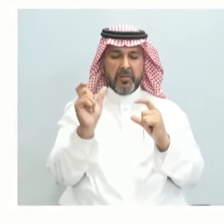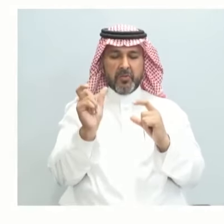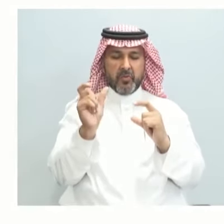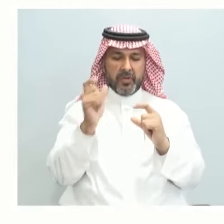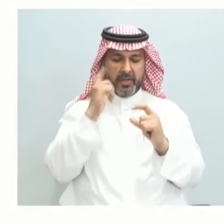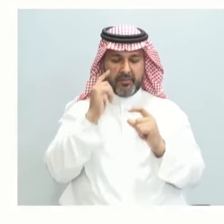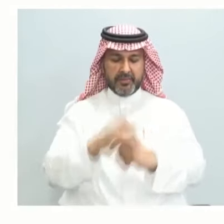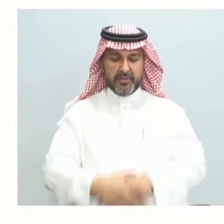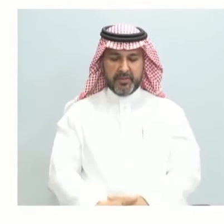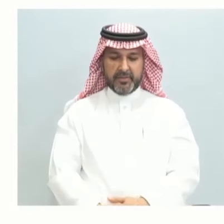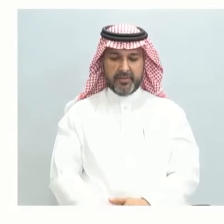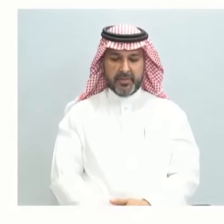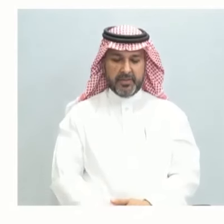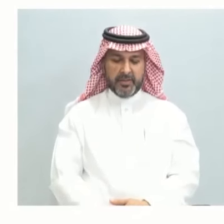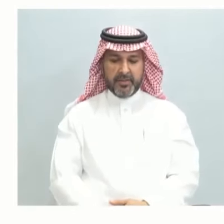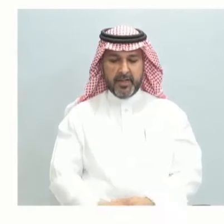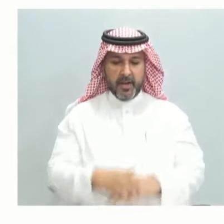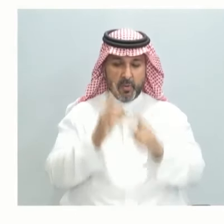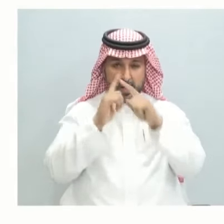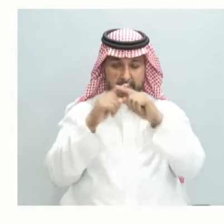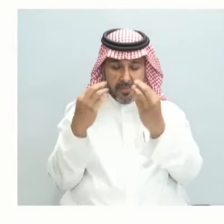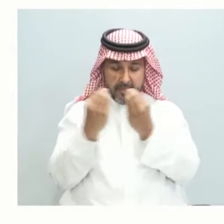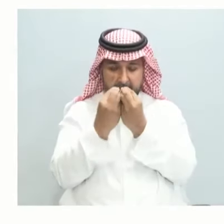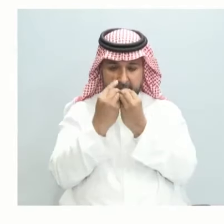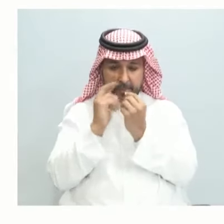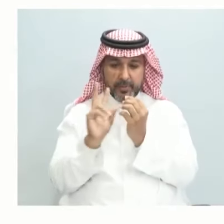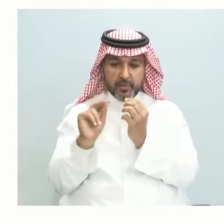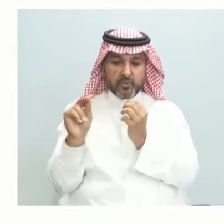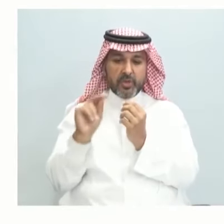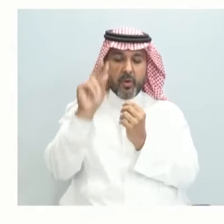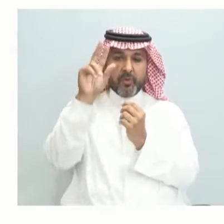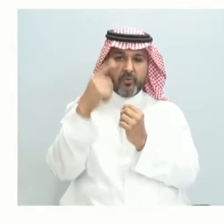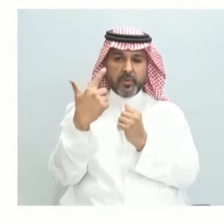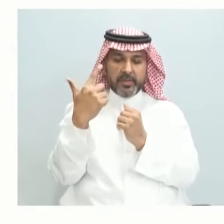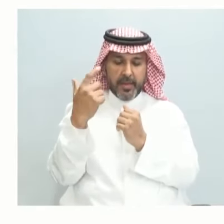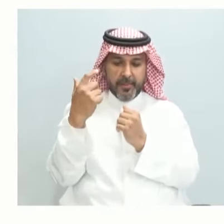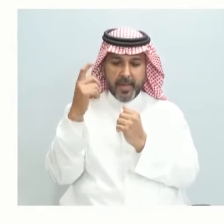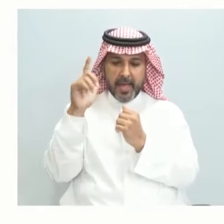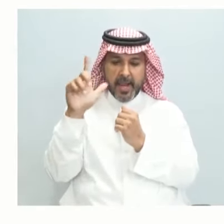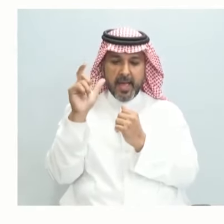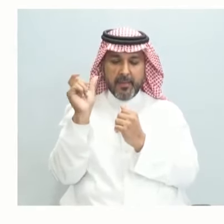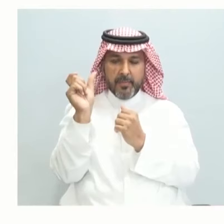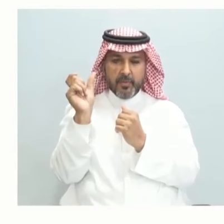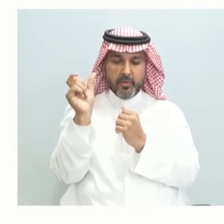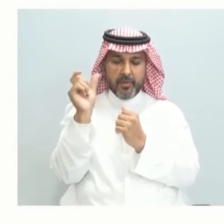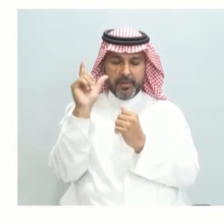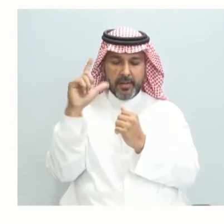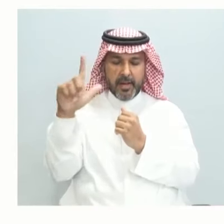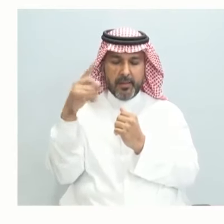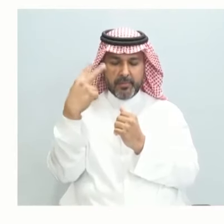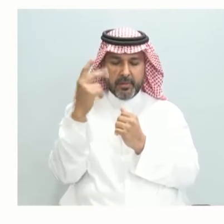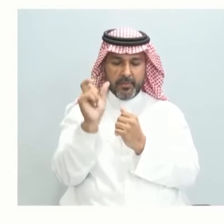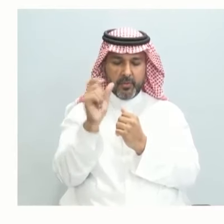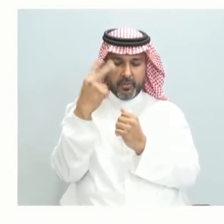ل نون مضروبه في سبعه لام نون 21 عباره عن لا منهم مضروبه في 21 نون ولام نون